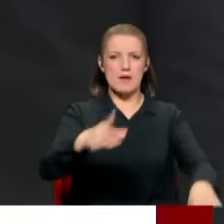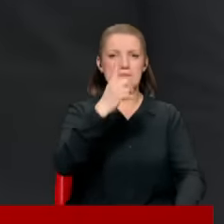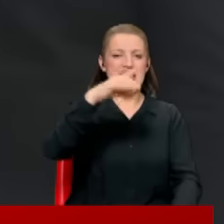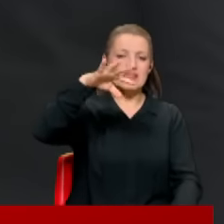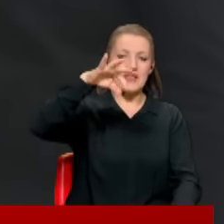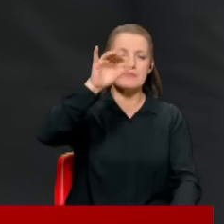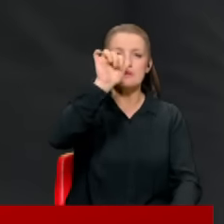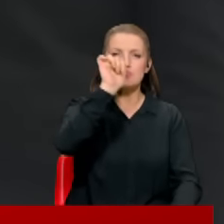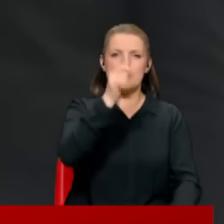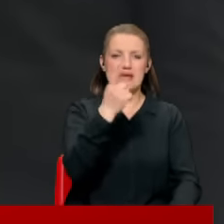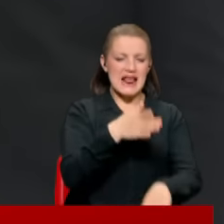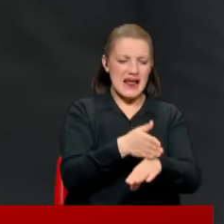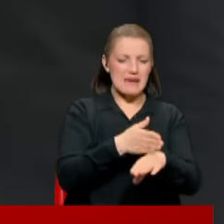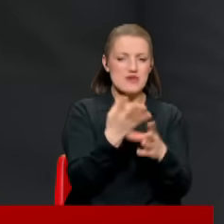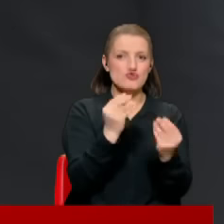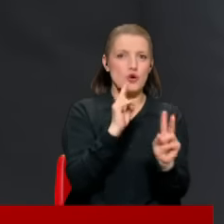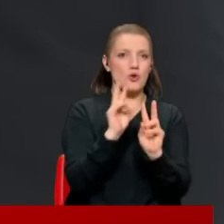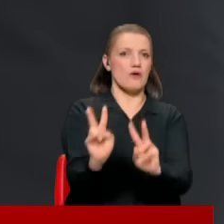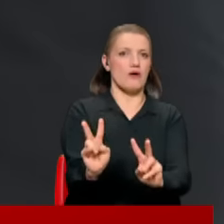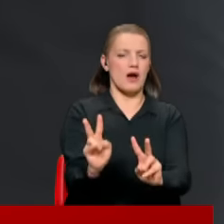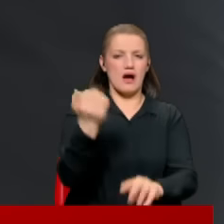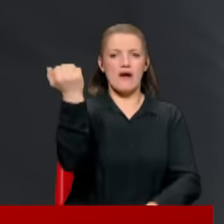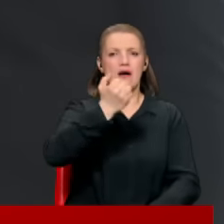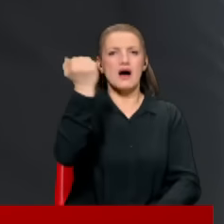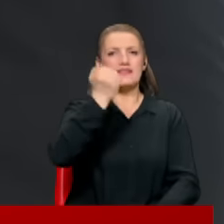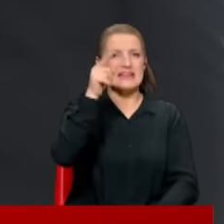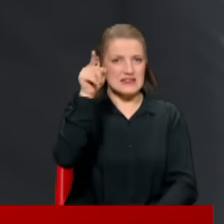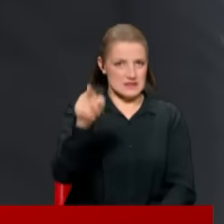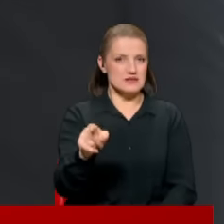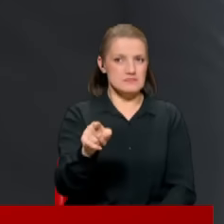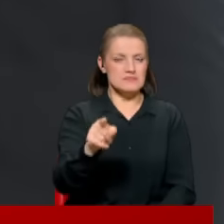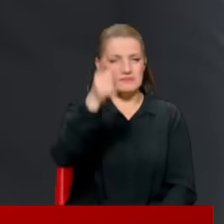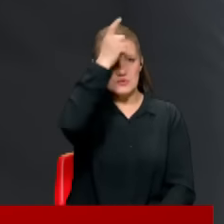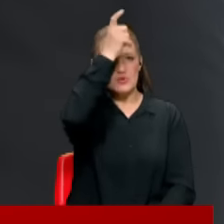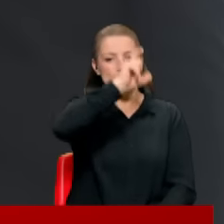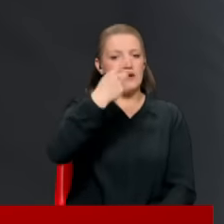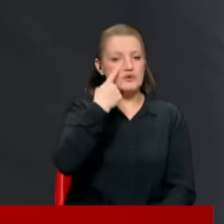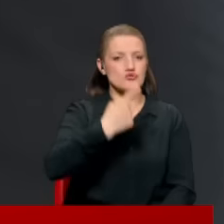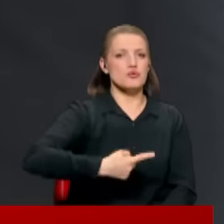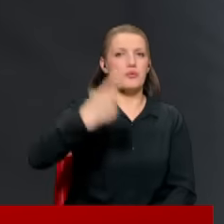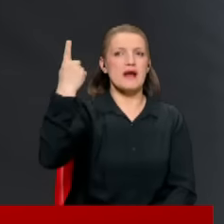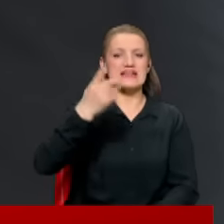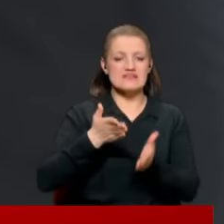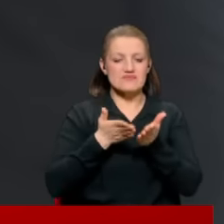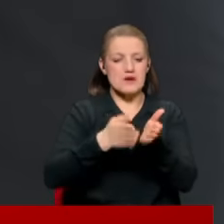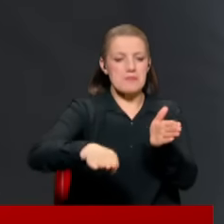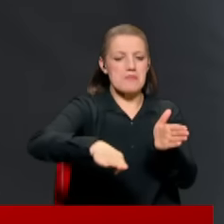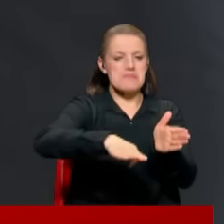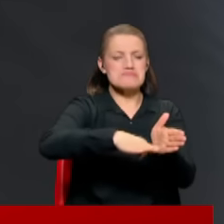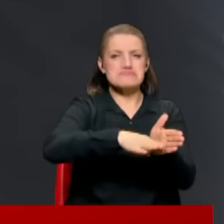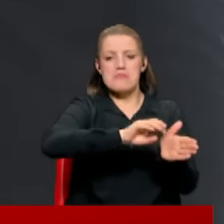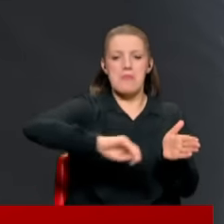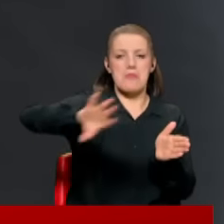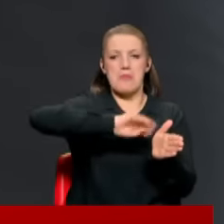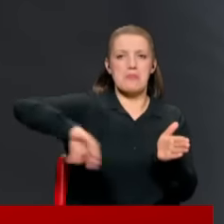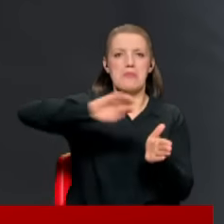damla suyu, bir lokma ekmeği çok gören katil siyonistlere Türkiye Cumhuriyeti'nin limanlarından gemiler harıl harıl